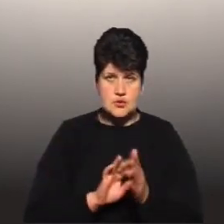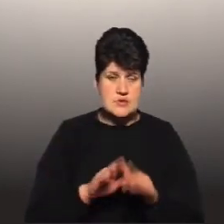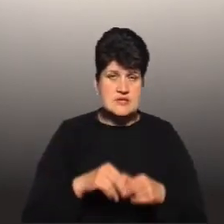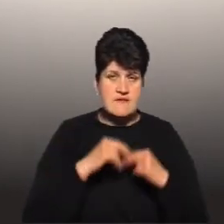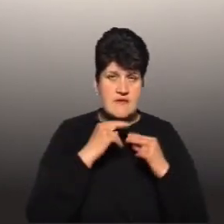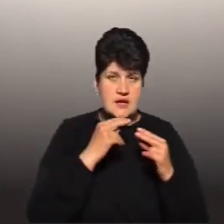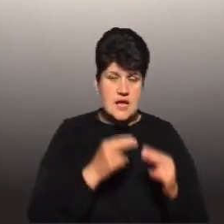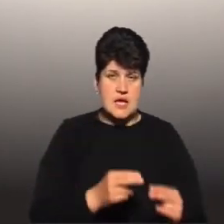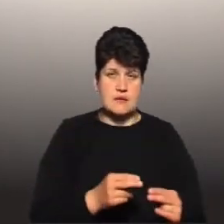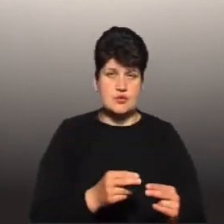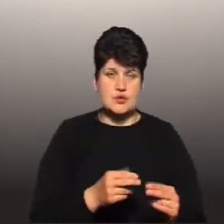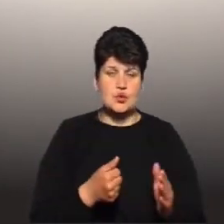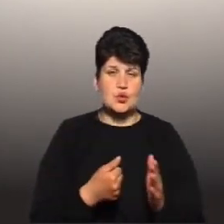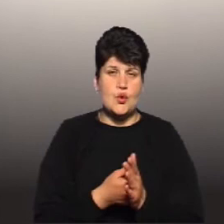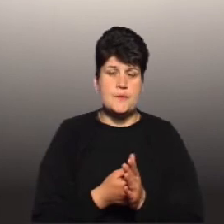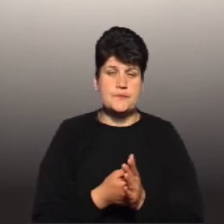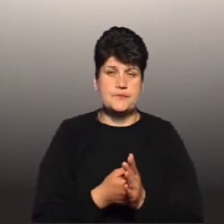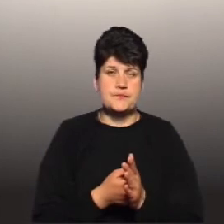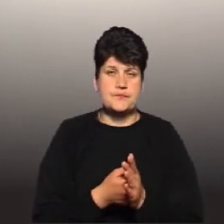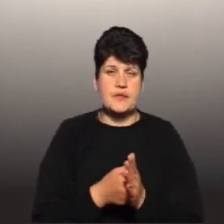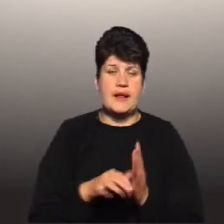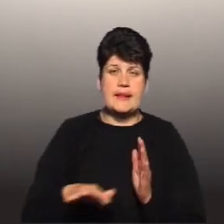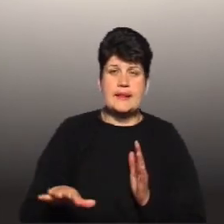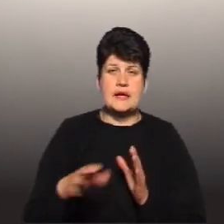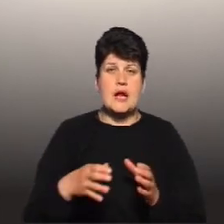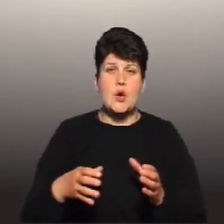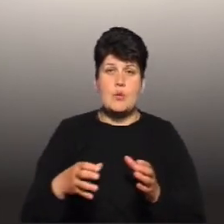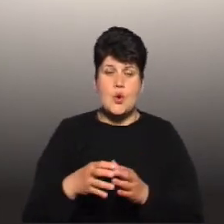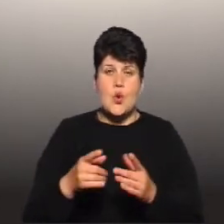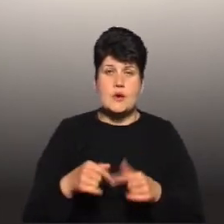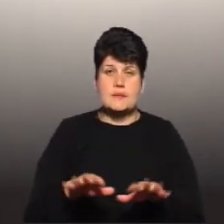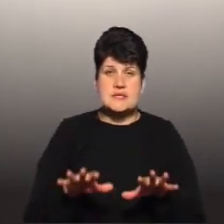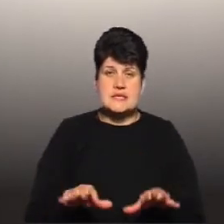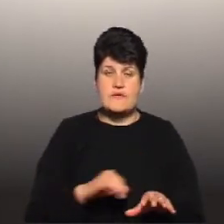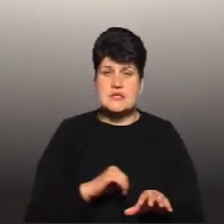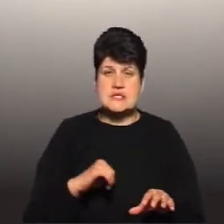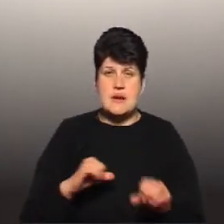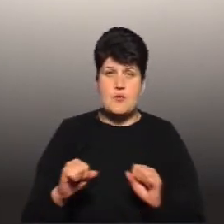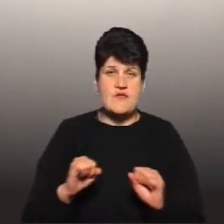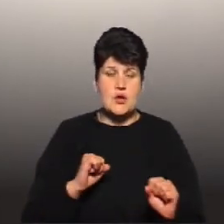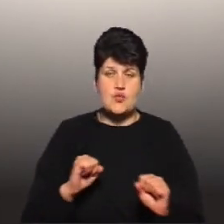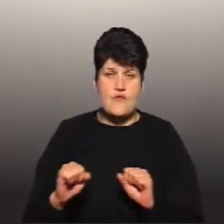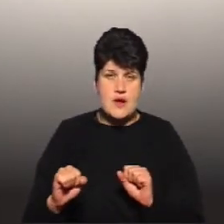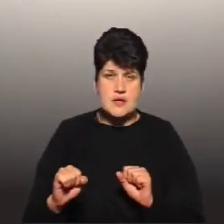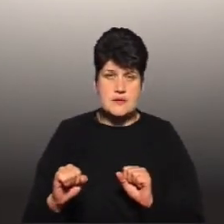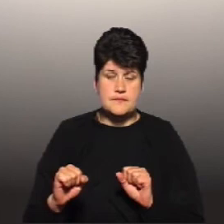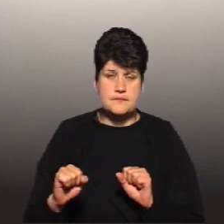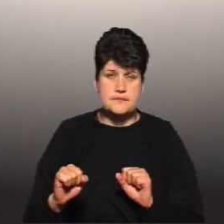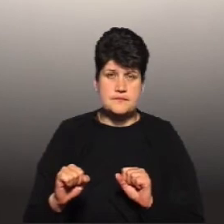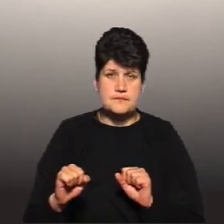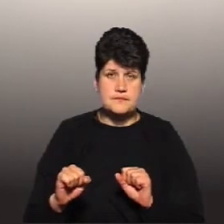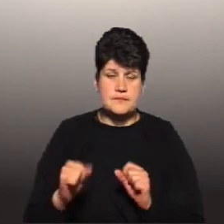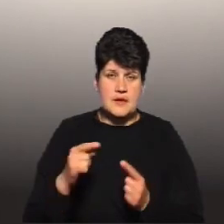звертаємось до територіальної громади, до органу місцевого самоврядування, до відповідної